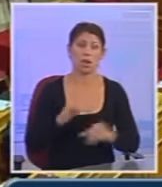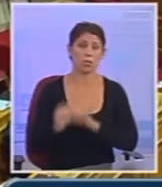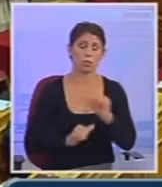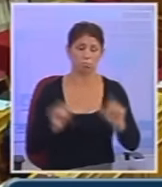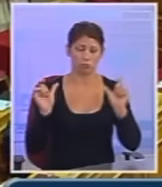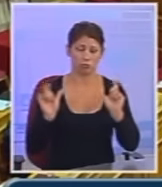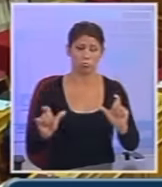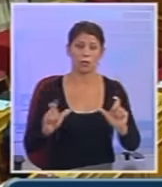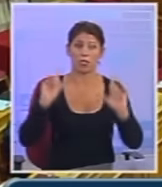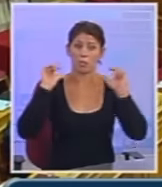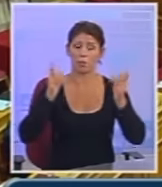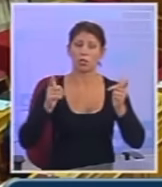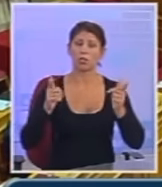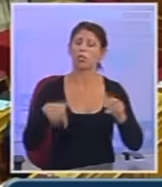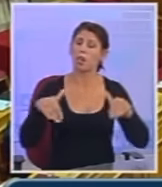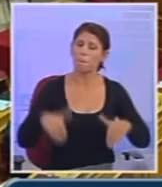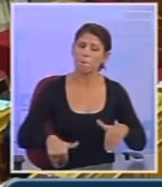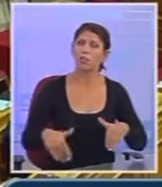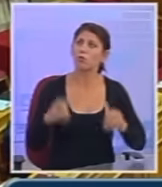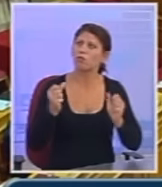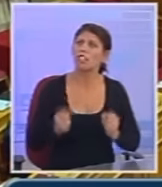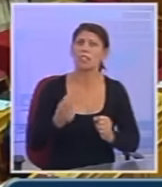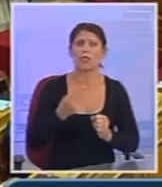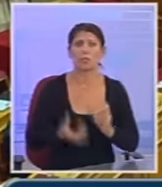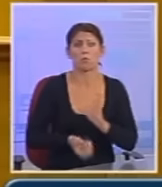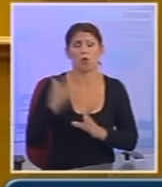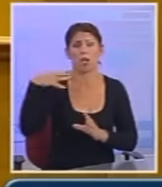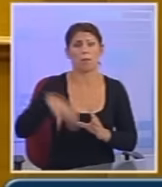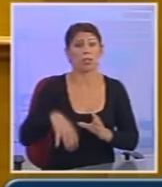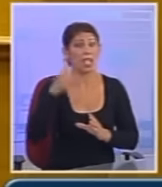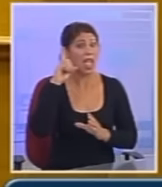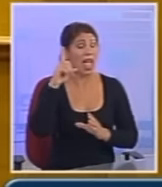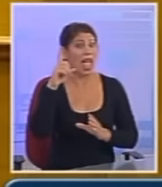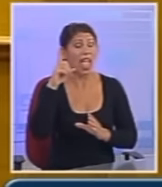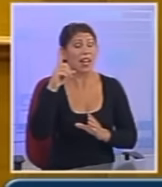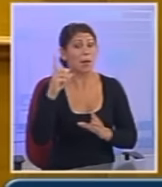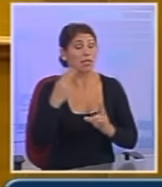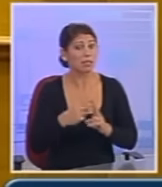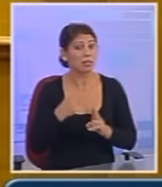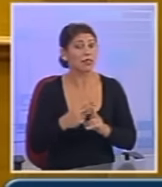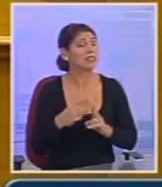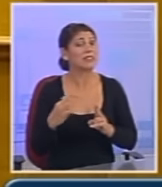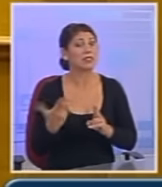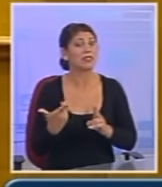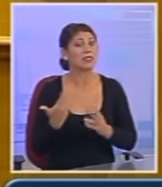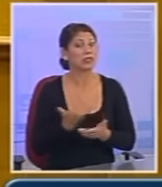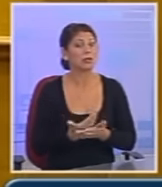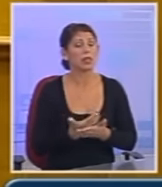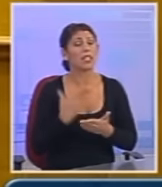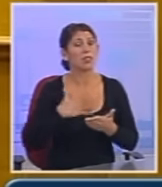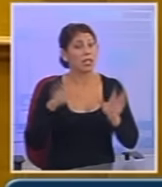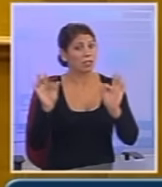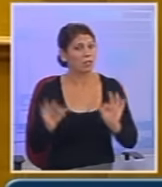και να υπηρετούν βασικά ζητούμενα της εποχής μας. Ένα από τα ζητούμενα σήμερα είναι να βρούμε ρυθμίσεις. Ξέρω ότι είναι πολύ δύσκολο,